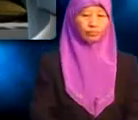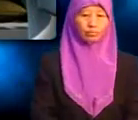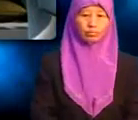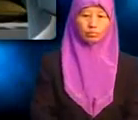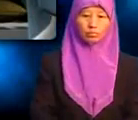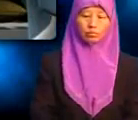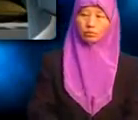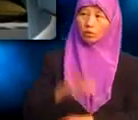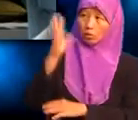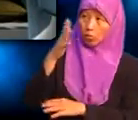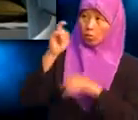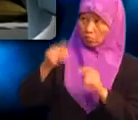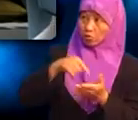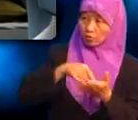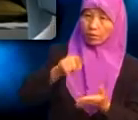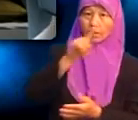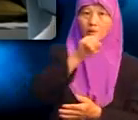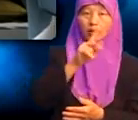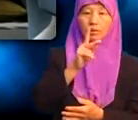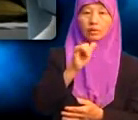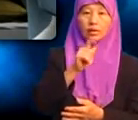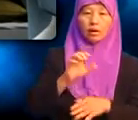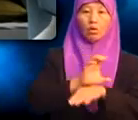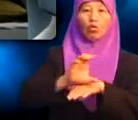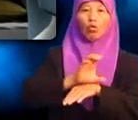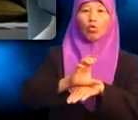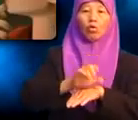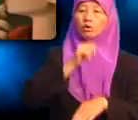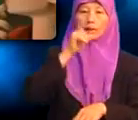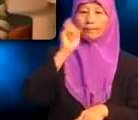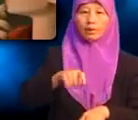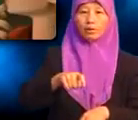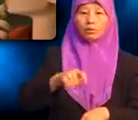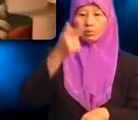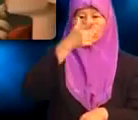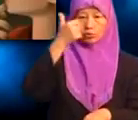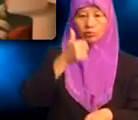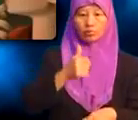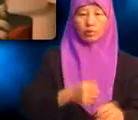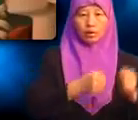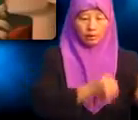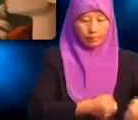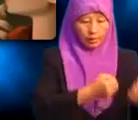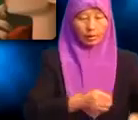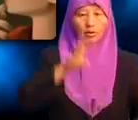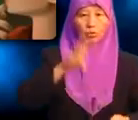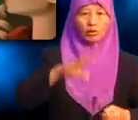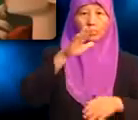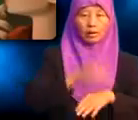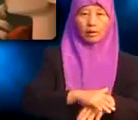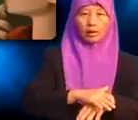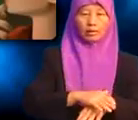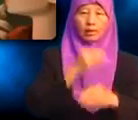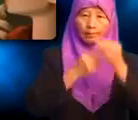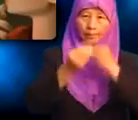Pokok pun kena zakat tak, Kak? Pokok tak perlu zakat, Faris. Sebab zakat pertanian yang diwajibkan ke atas